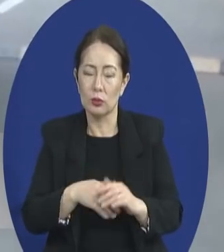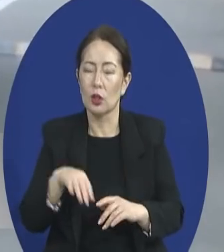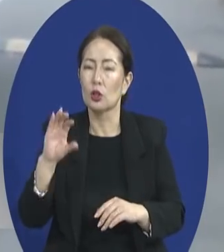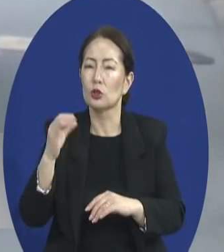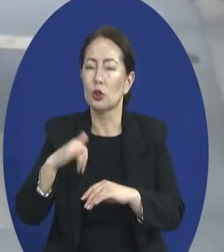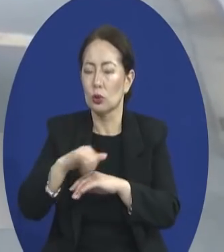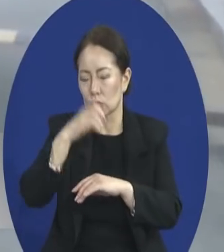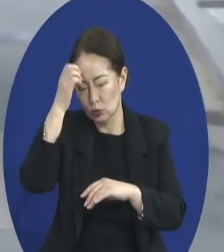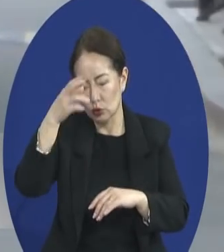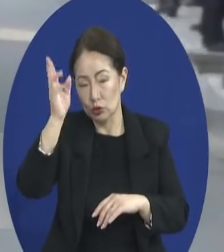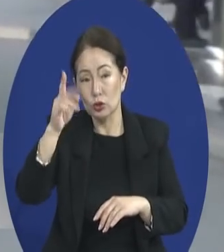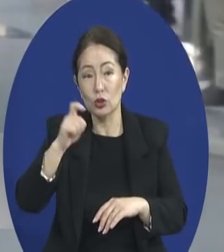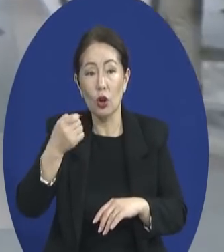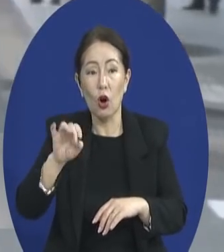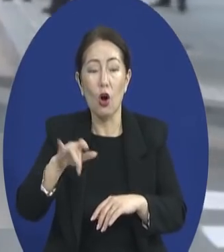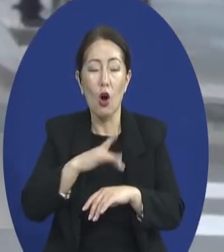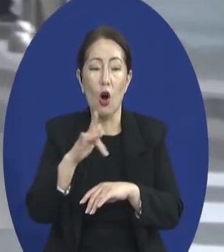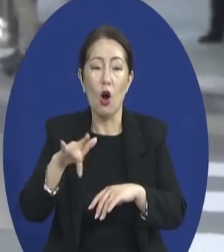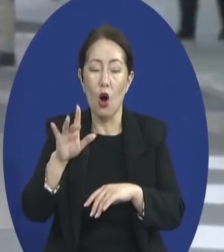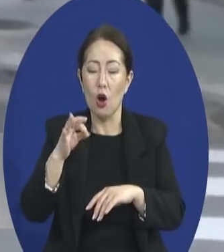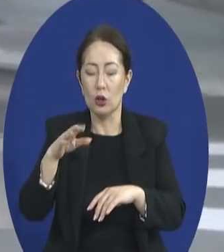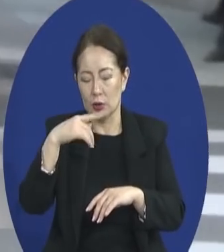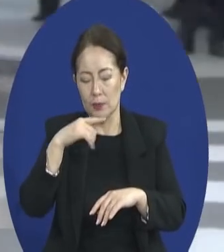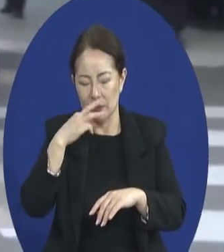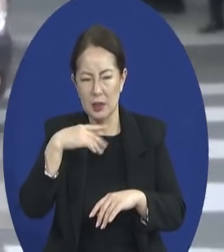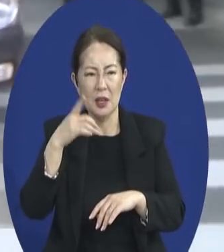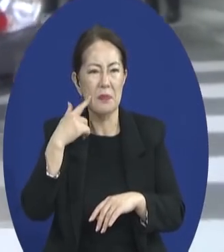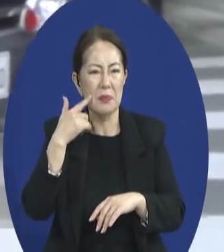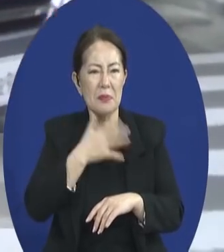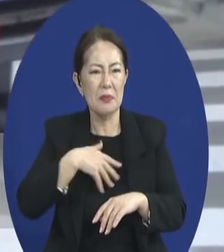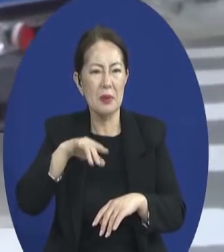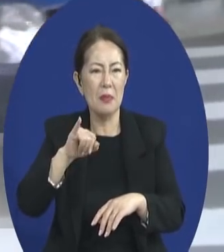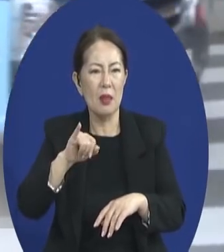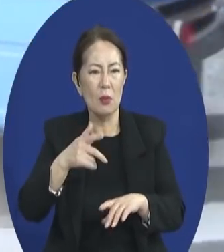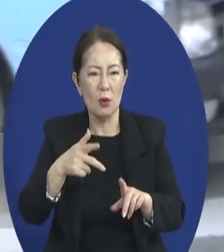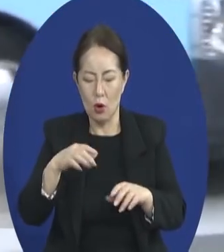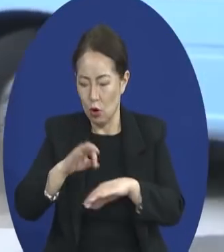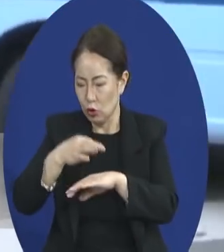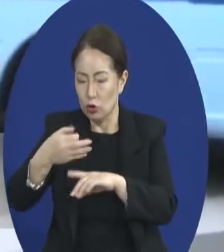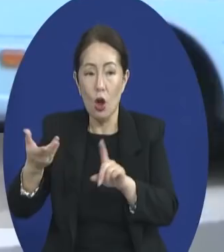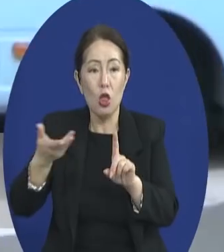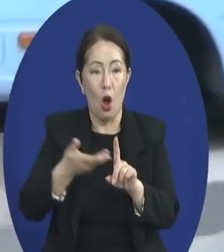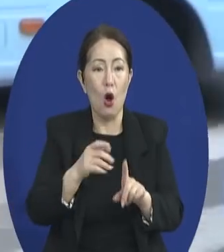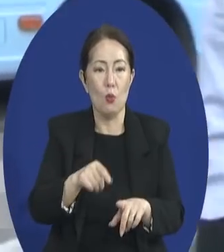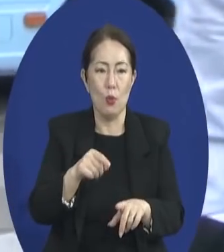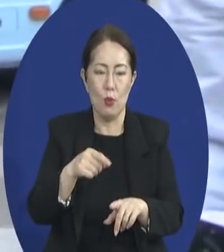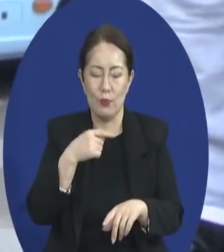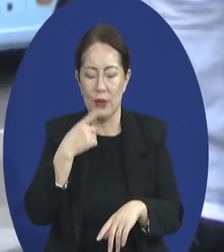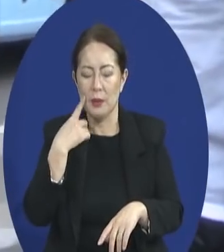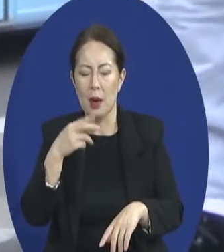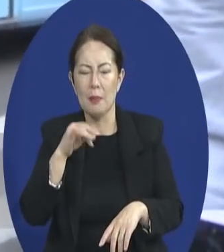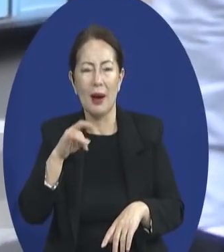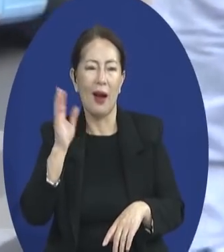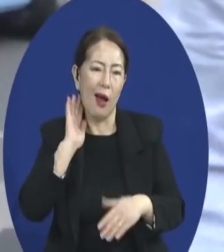улсын ерөнхийлөгчийн хөх ордны мэдээлснээр Пакинхигийн биеийн байдал муудсан нь өршөөл үзүүлэх шийдвэр гаргахад нөлөөсөн гэлээ. Пакинхэ авлага